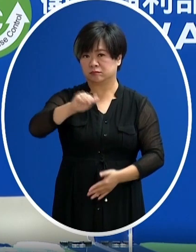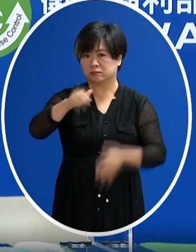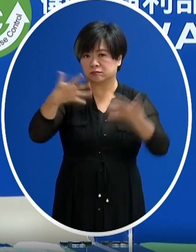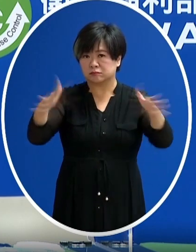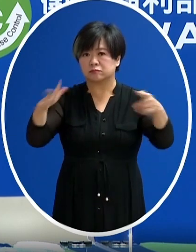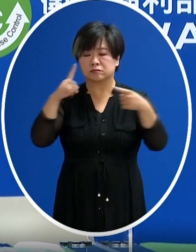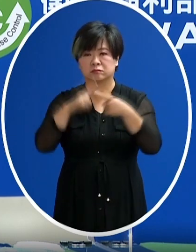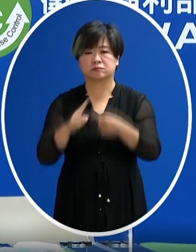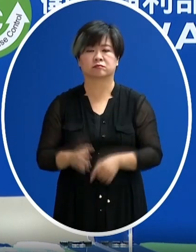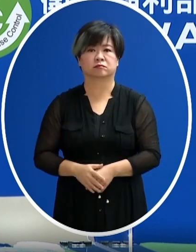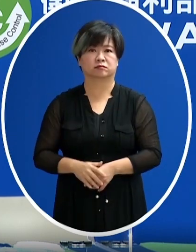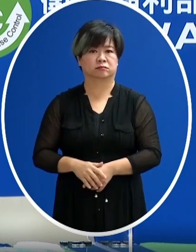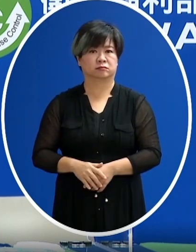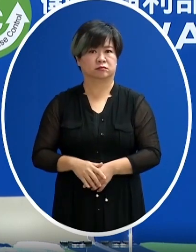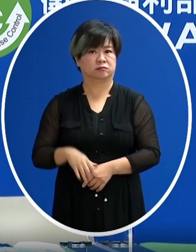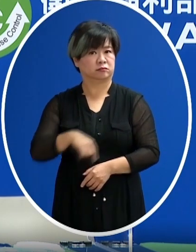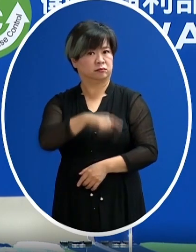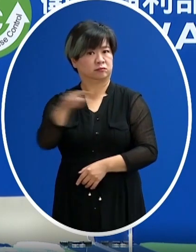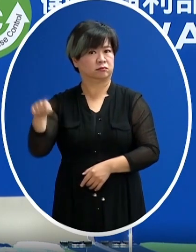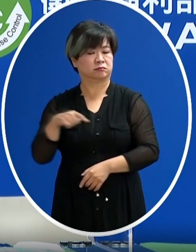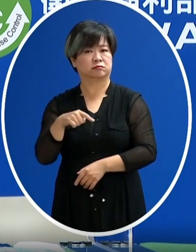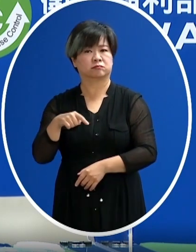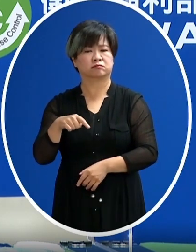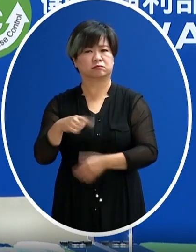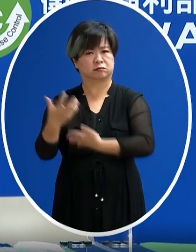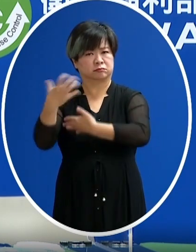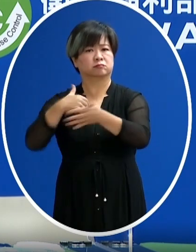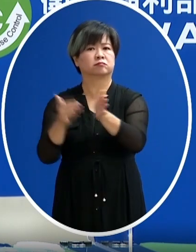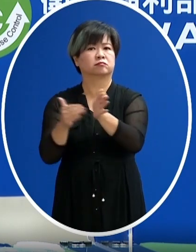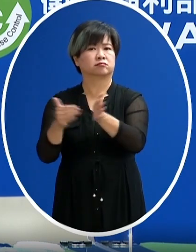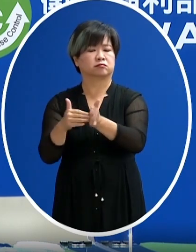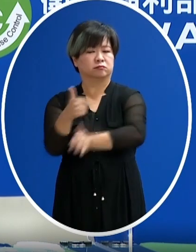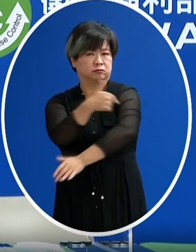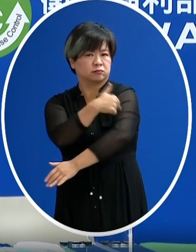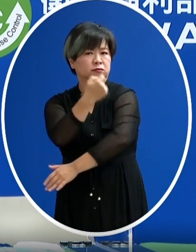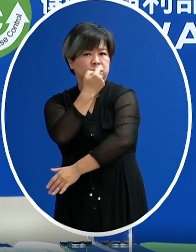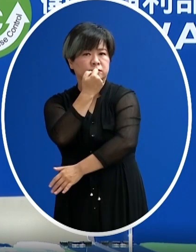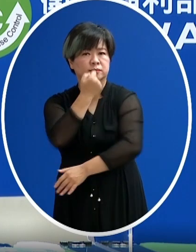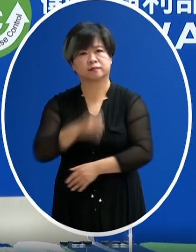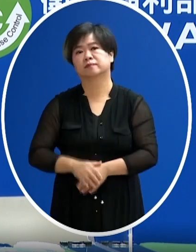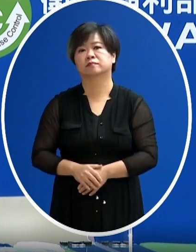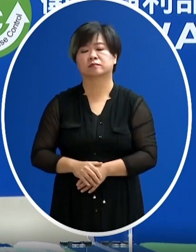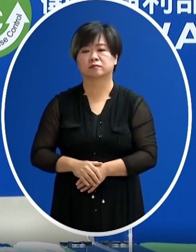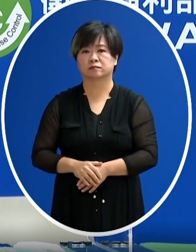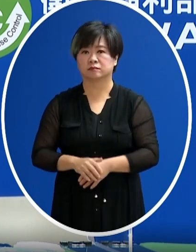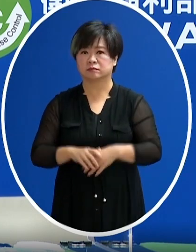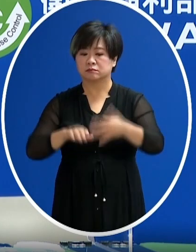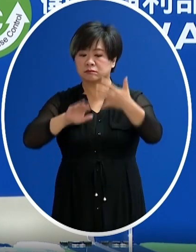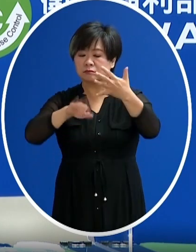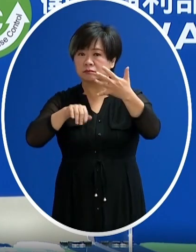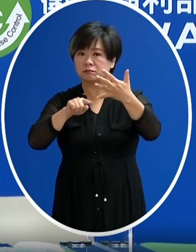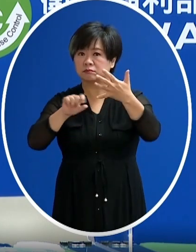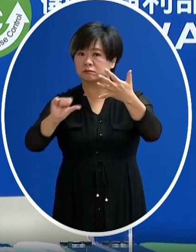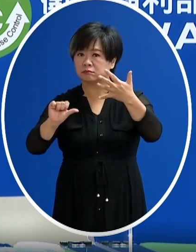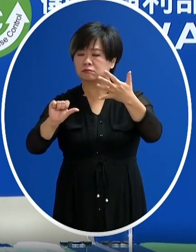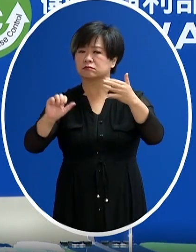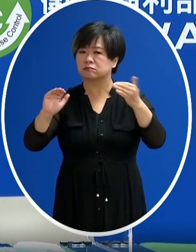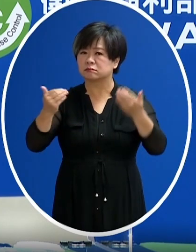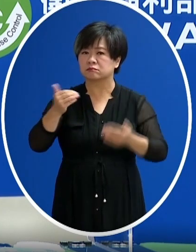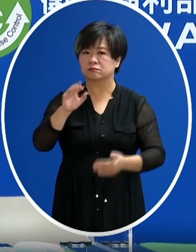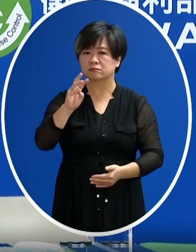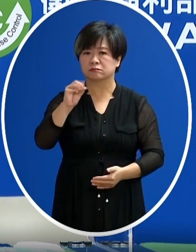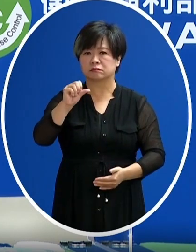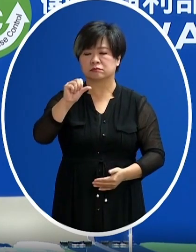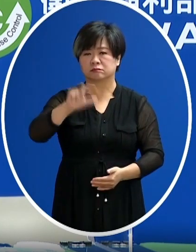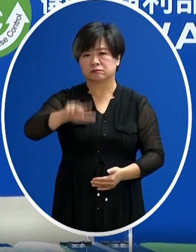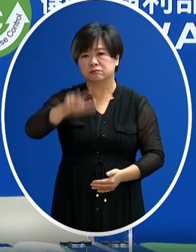39000多位，所以这些同仁在这一次也都在这个顺位里面。那剩下的部分是大概有37000